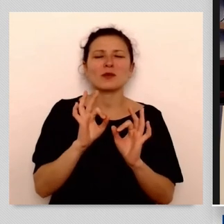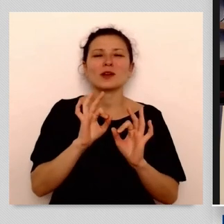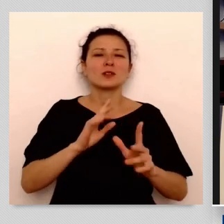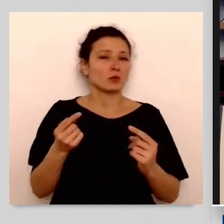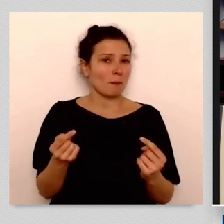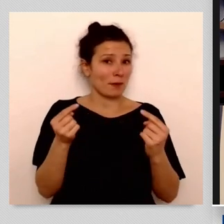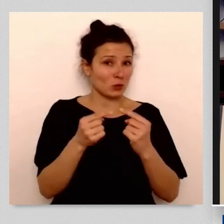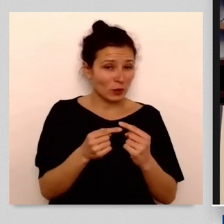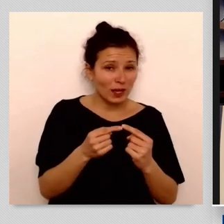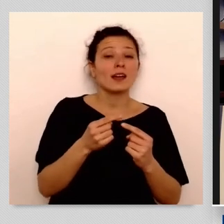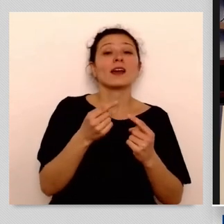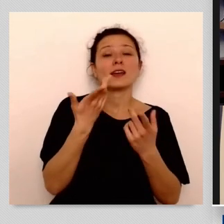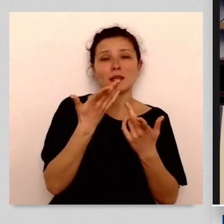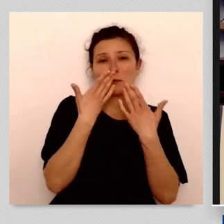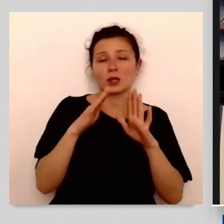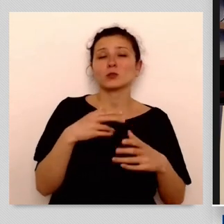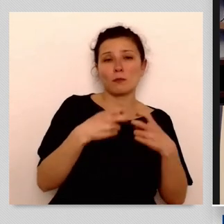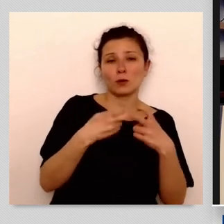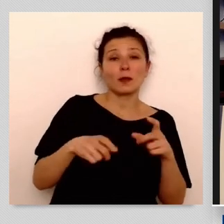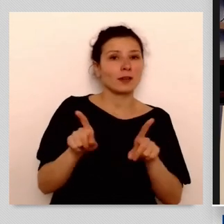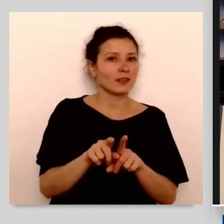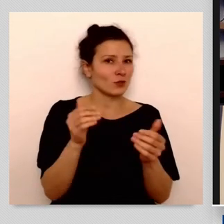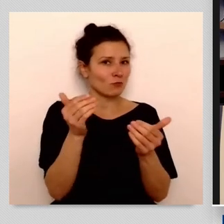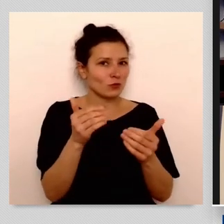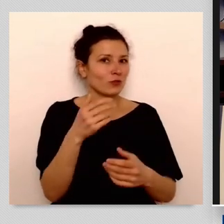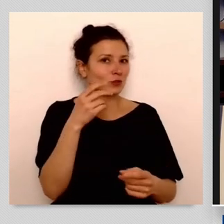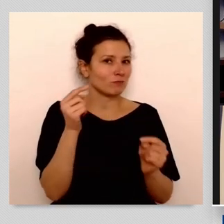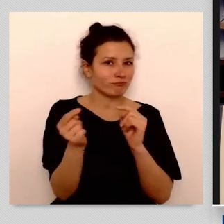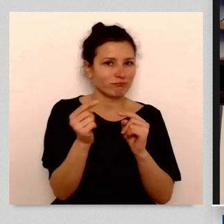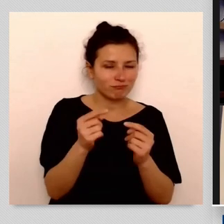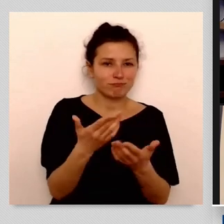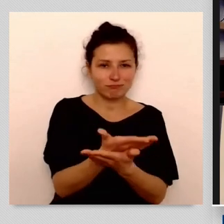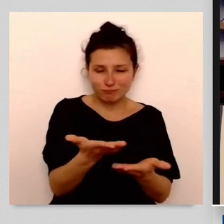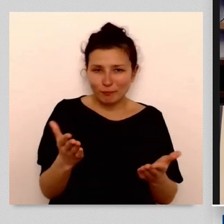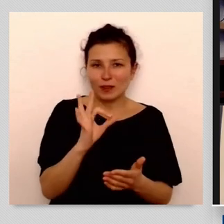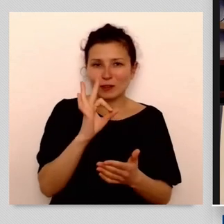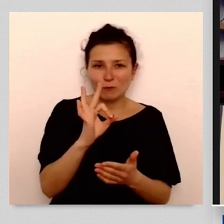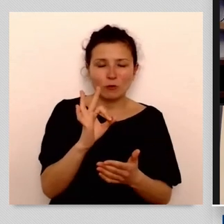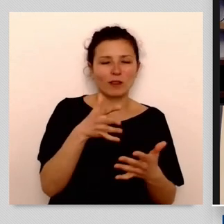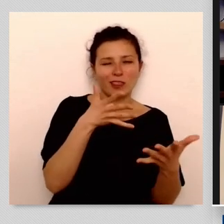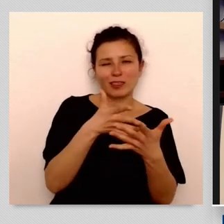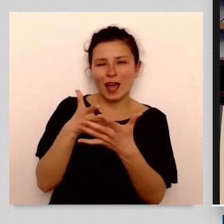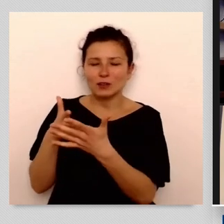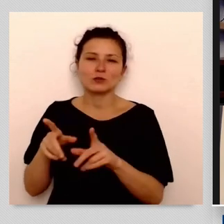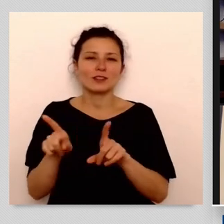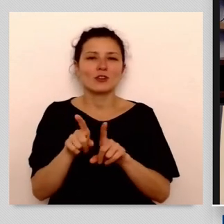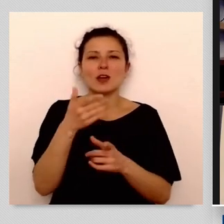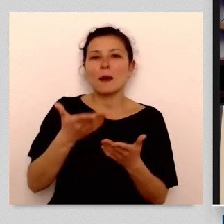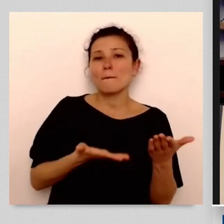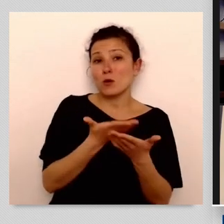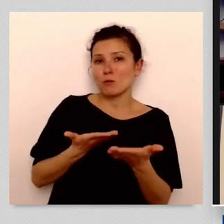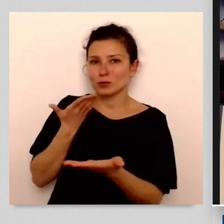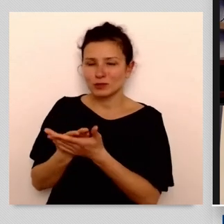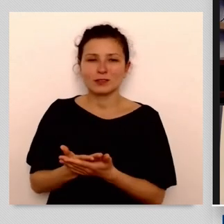też potencjał właśnie tej rozmowy i państwa diagnoz i propozycji, bo bardzo dziękuję za to